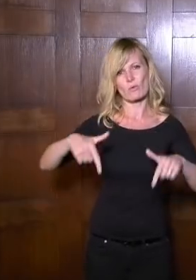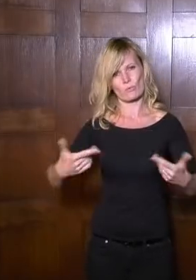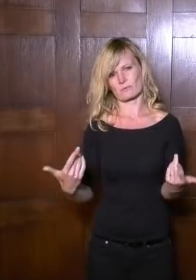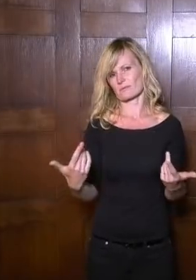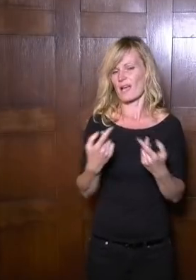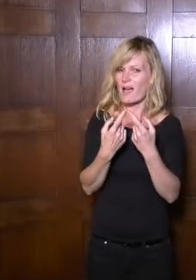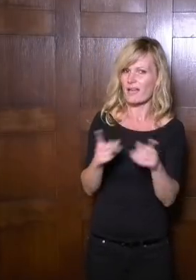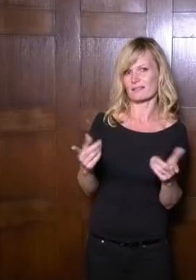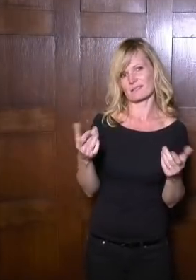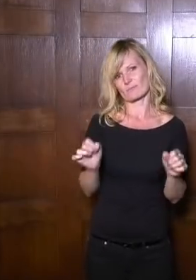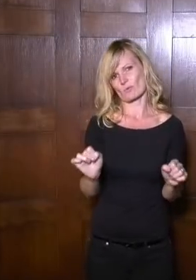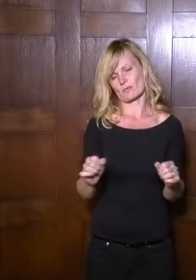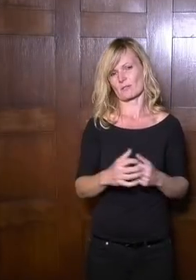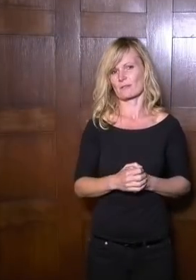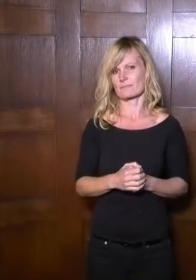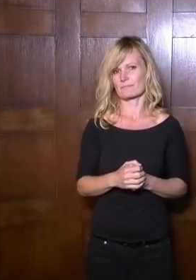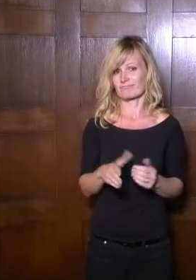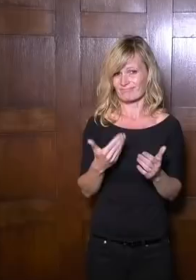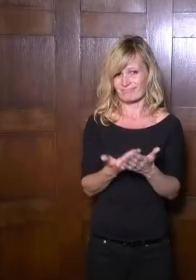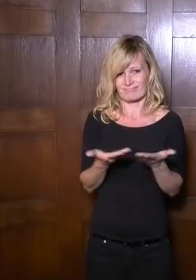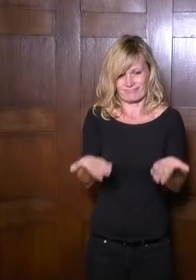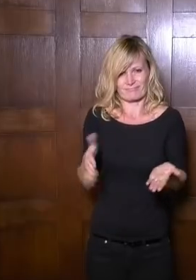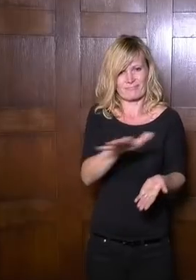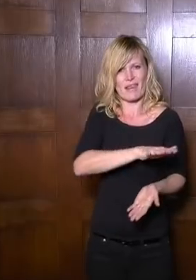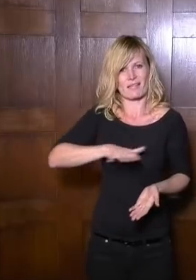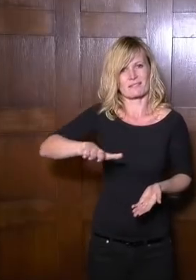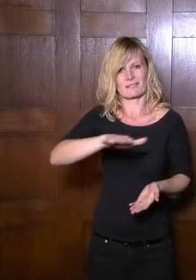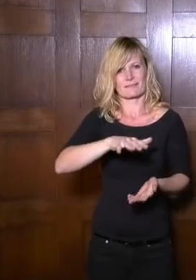anders gehen in diesem Land.